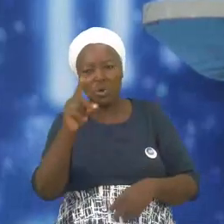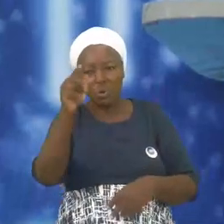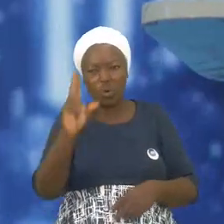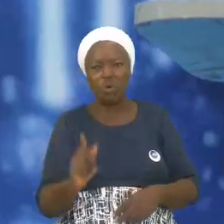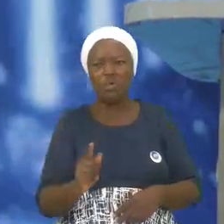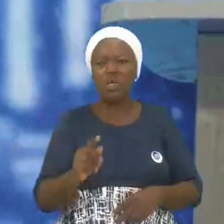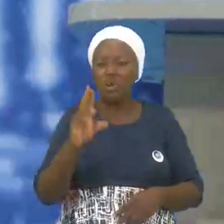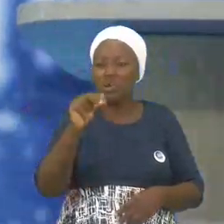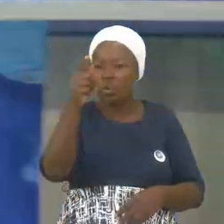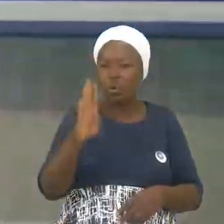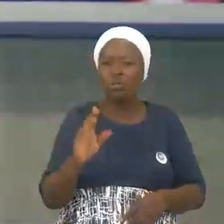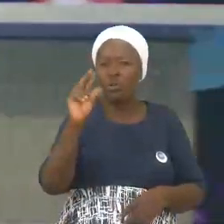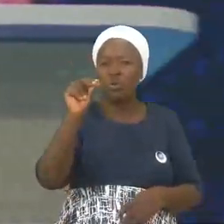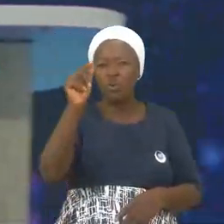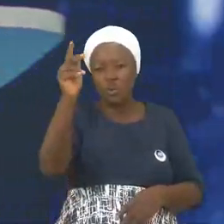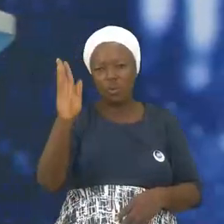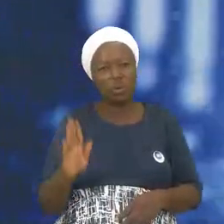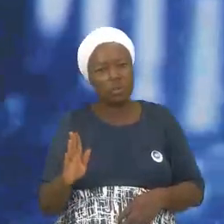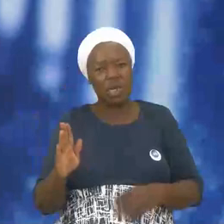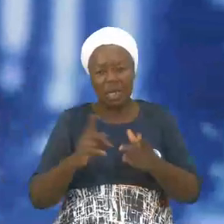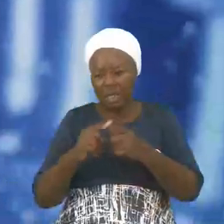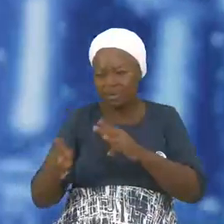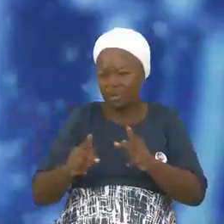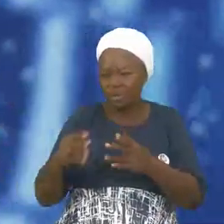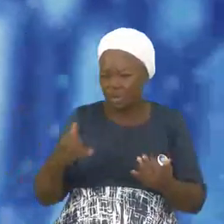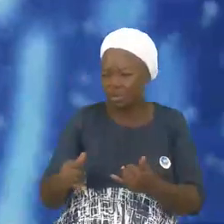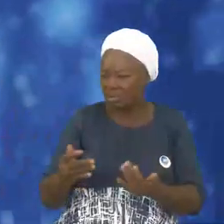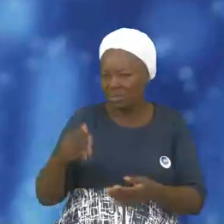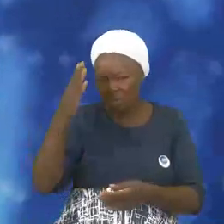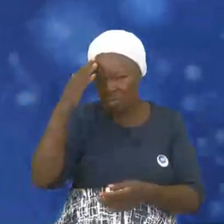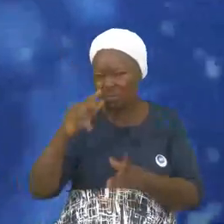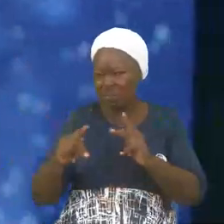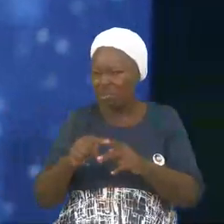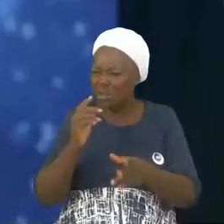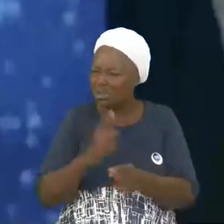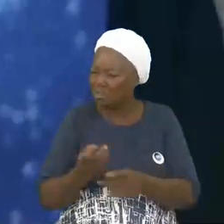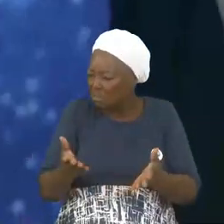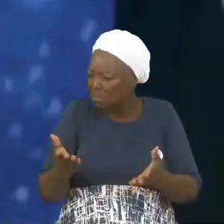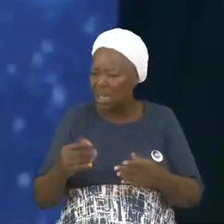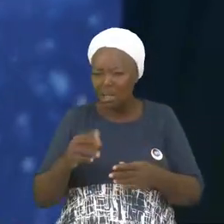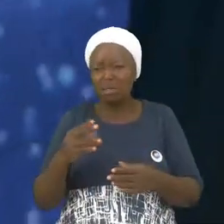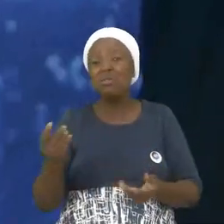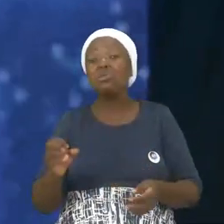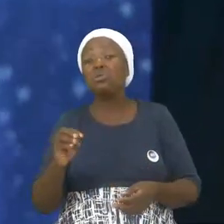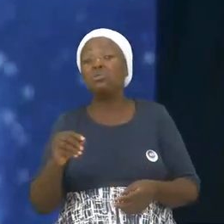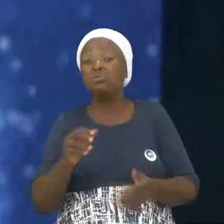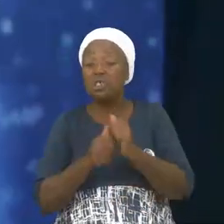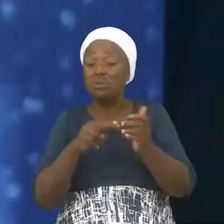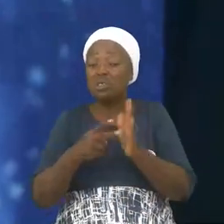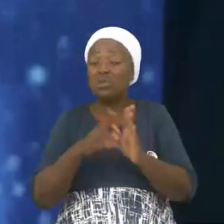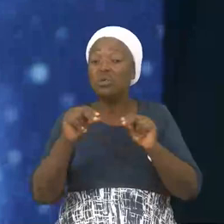depuis 70 ans. Et ils disent aux gens, il n'y a pas de Dieu, il n'y a pas de Dieu, il n'y a pas de Dieu. Alors les Russes,